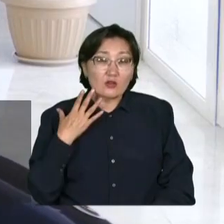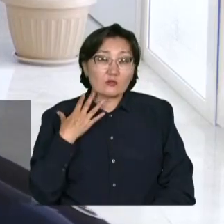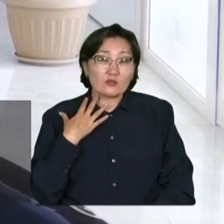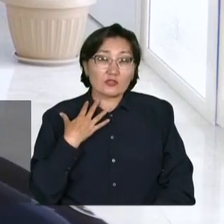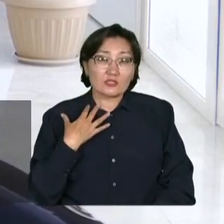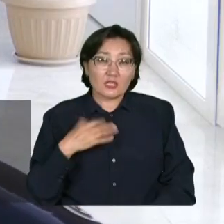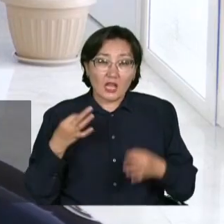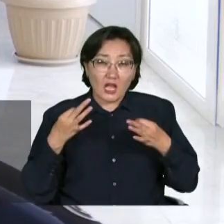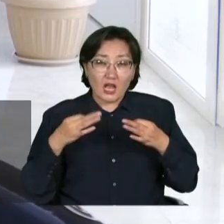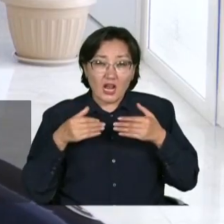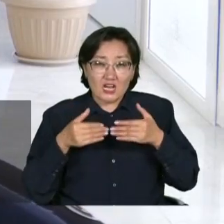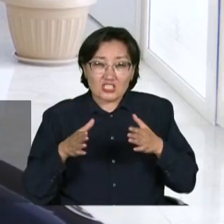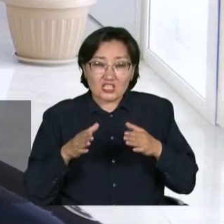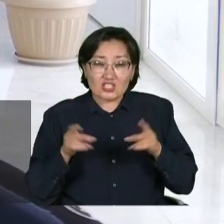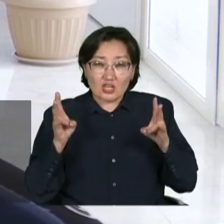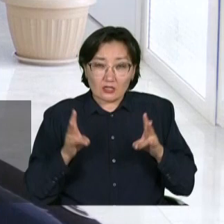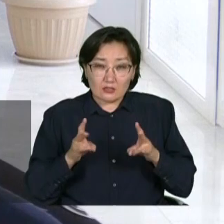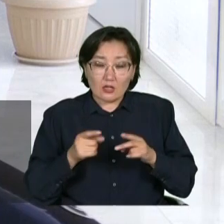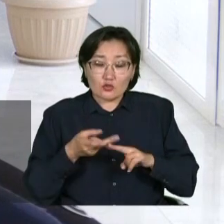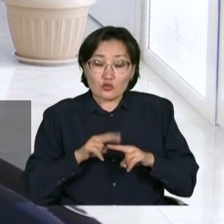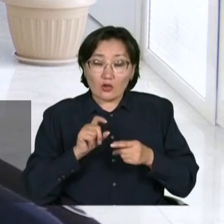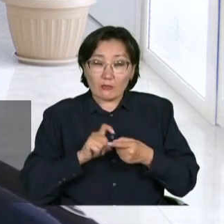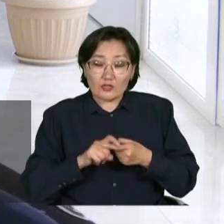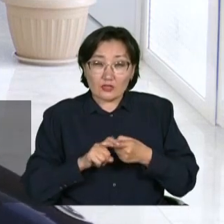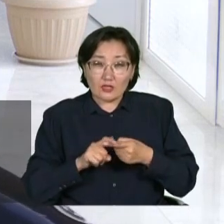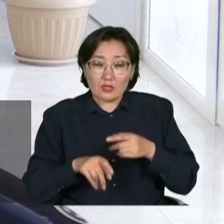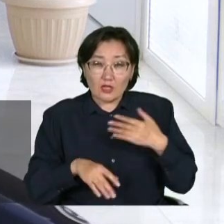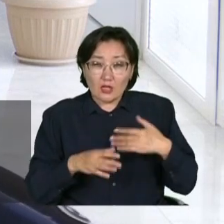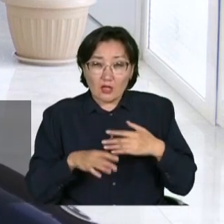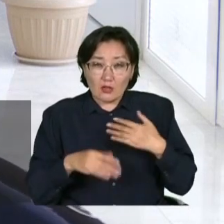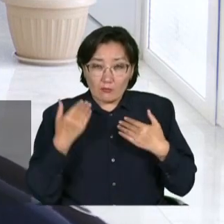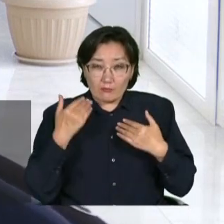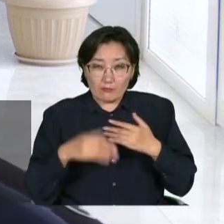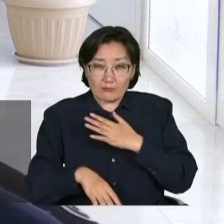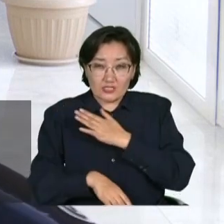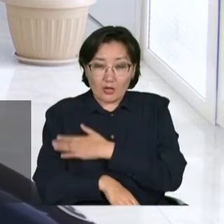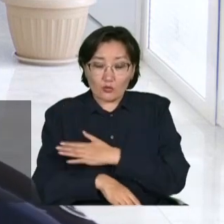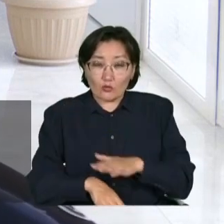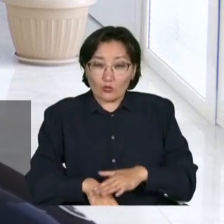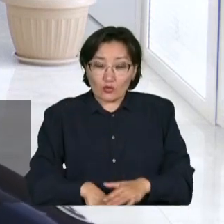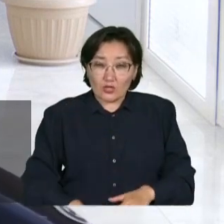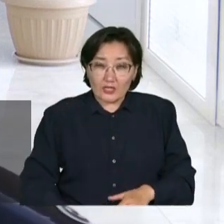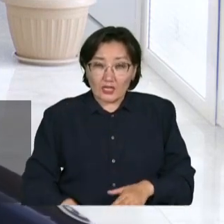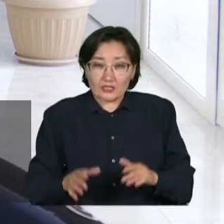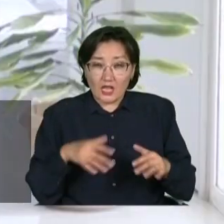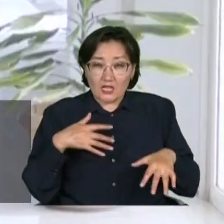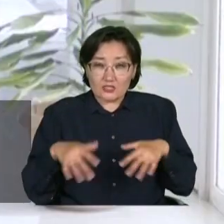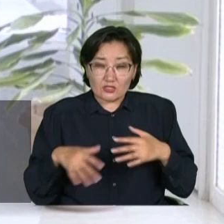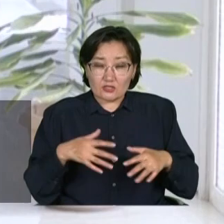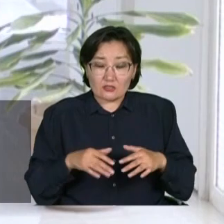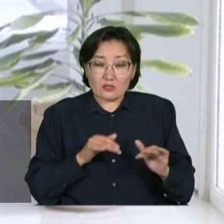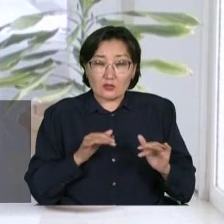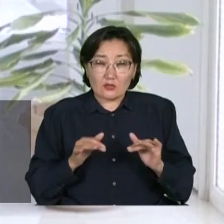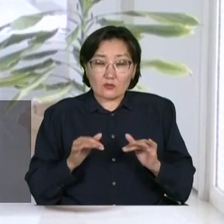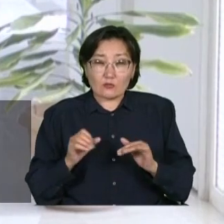ашық жарақат болып тұр. Соң байланысты бір жақ қол аяғы әлсіз, қозғалыстар шектелген,